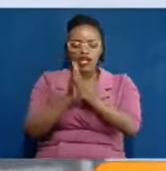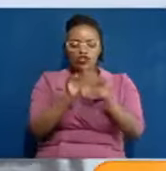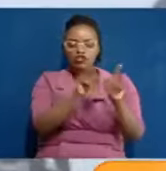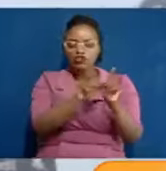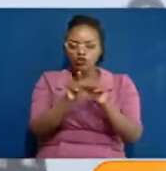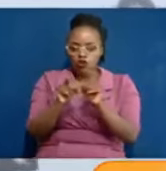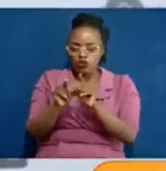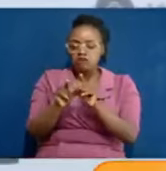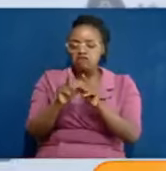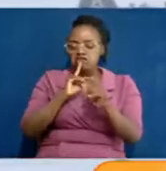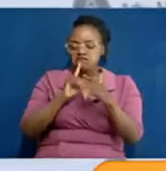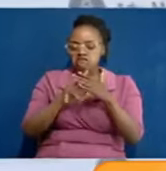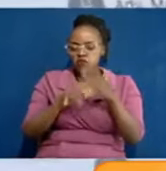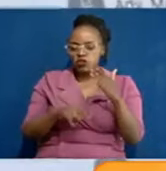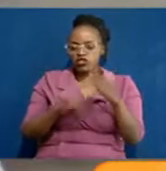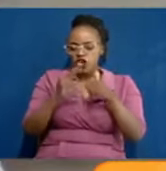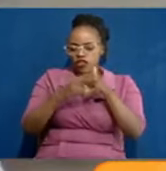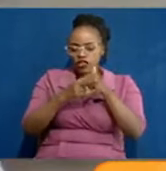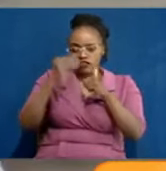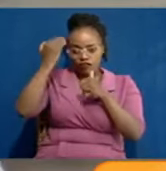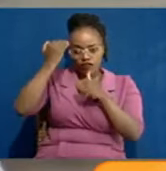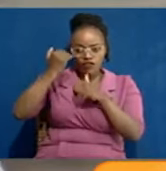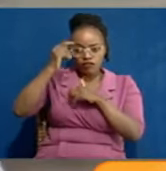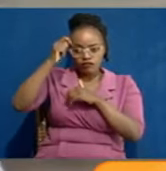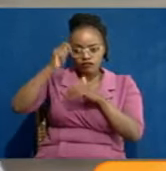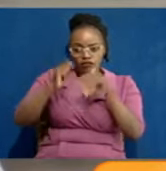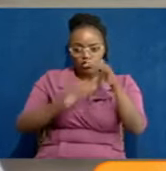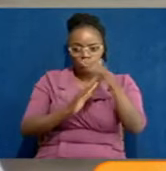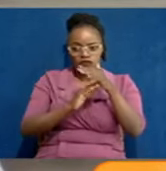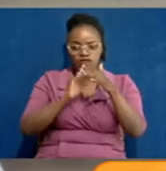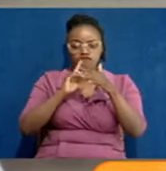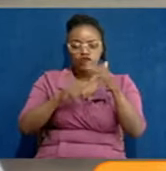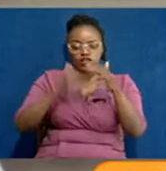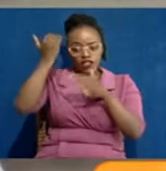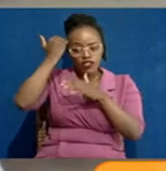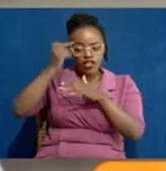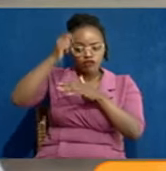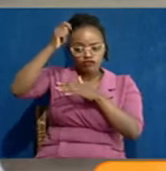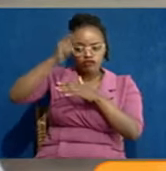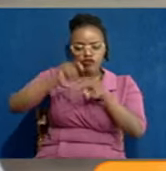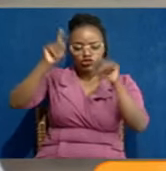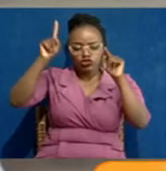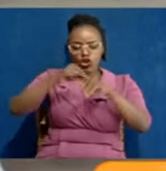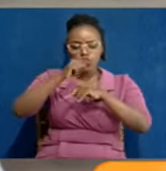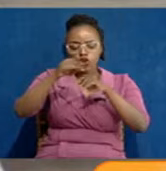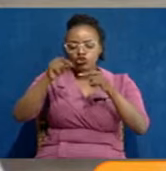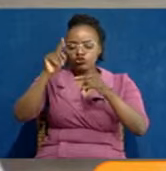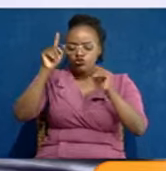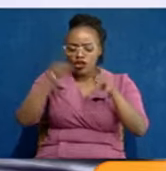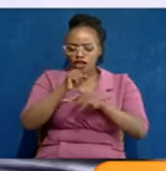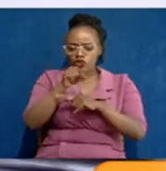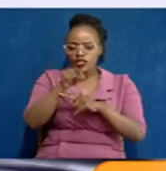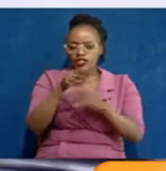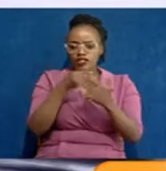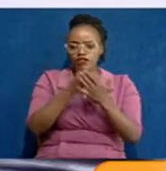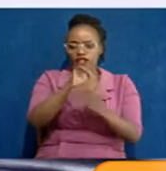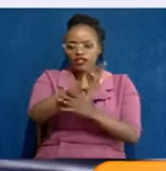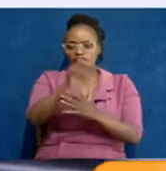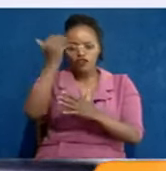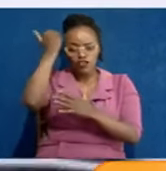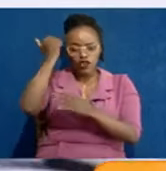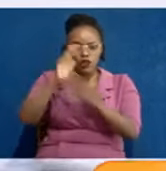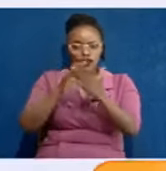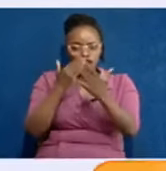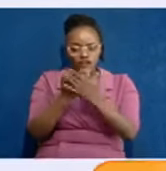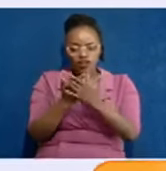nchini, iliambia majaji saba wa mahakama ya juu zaidi kwamba mahakama ya rufaa ilikosea kwa kuondoa sheria hiyo. The Court of Appeal did